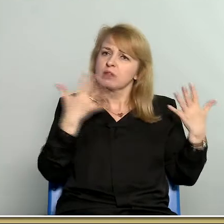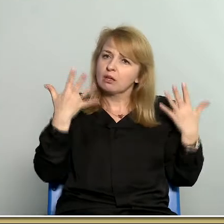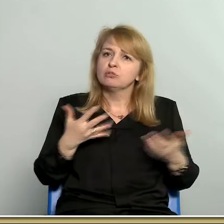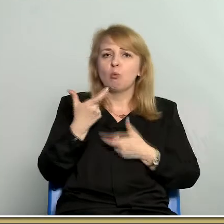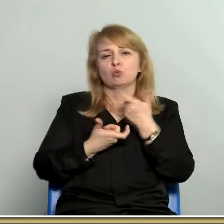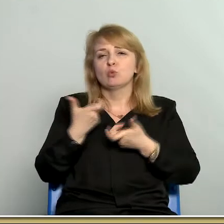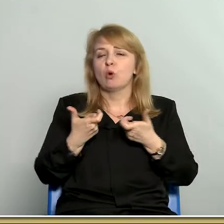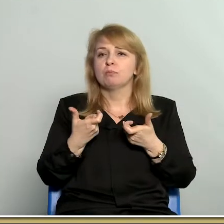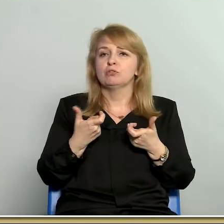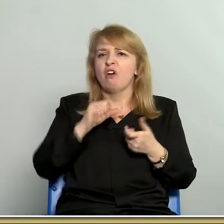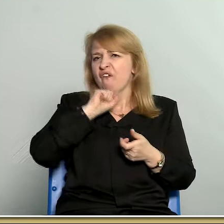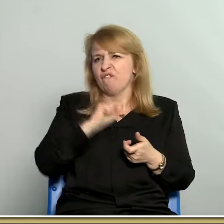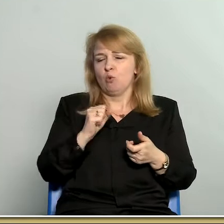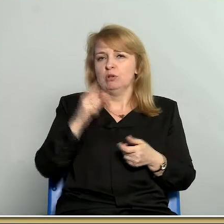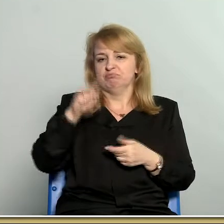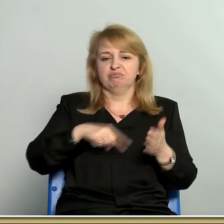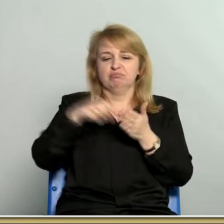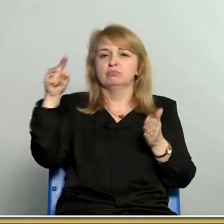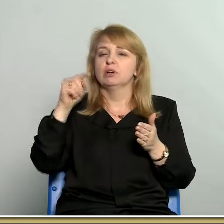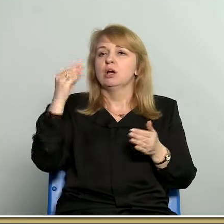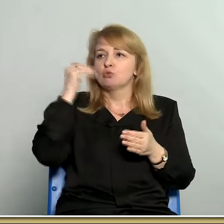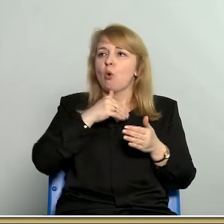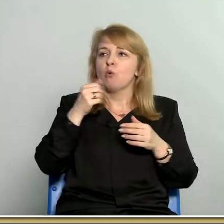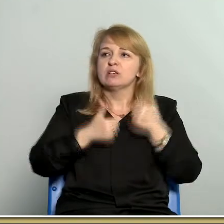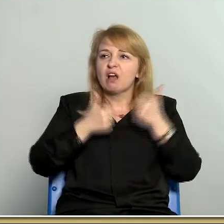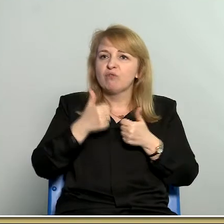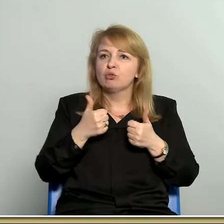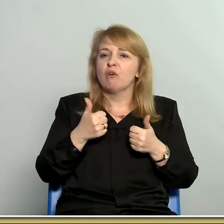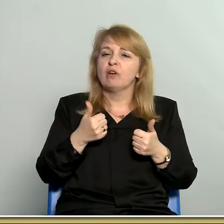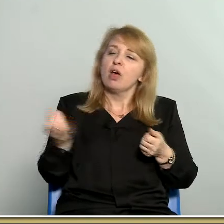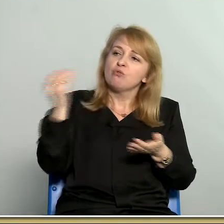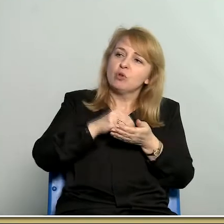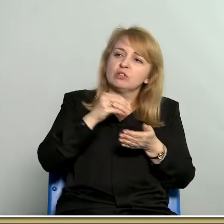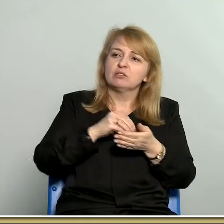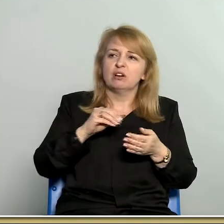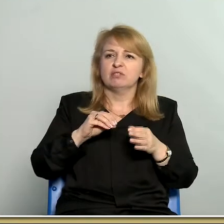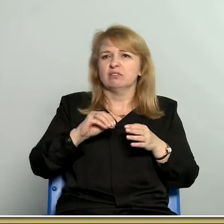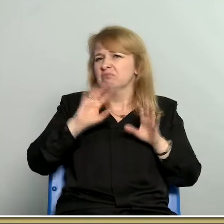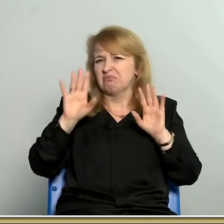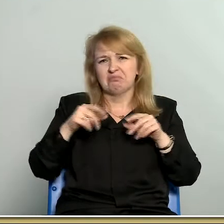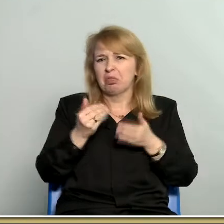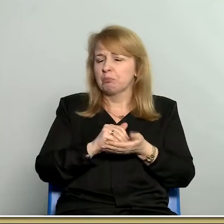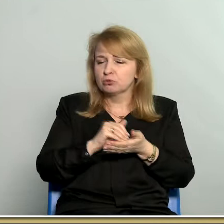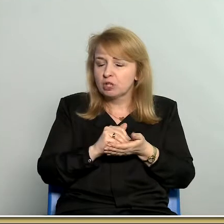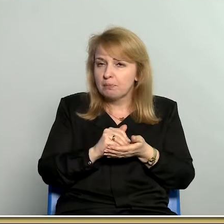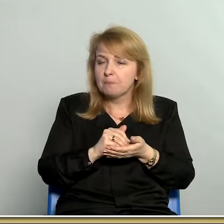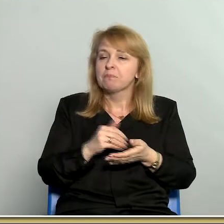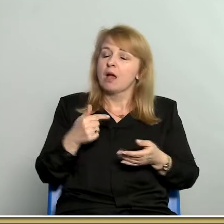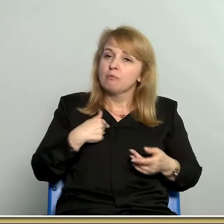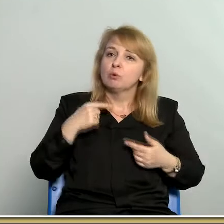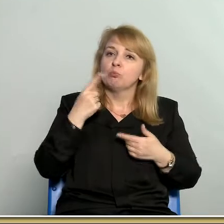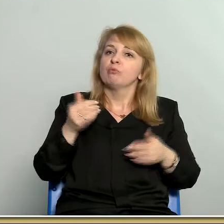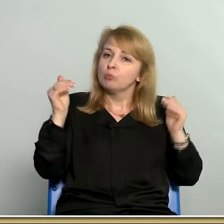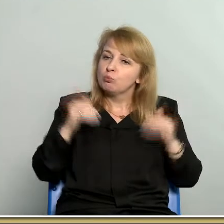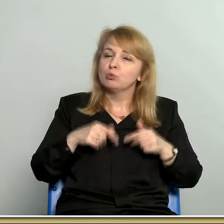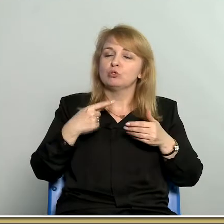w ogóle zrezygnować z doposażenia szkół zawodowych. My stawialiśmy na to i ostatecznie zgodzili się na 20% dla całej osi środków, że możemy